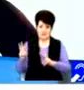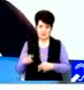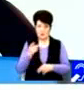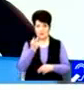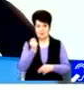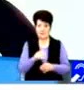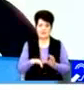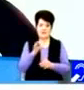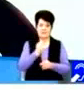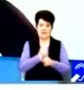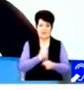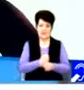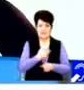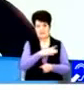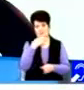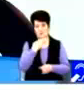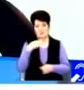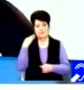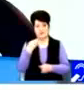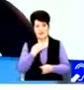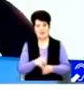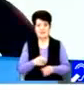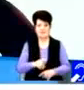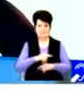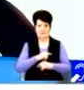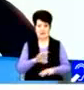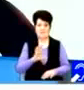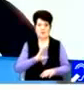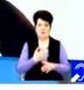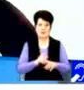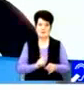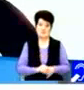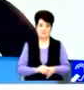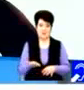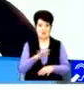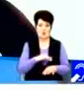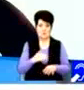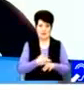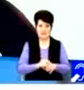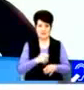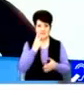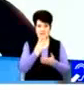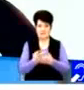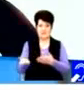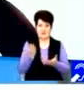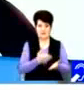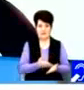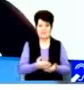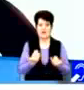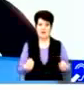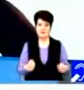puțini aleg să muncească ani înșiri pentru a ajunge într un final campioni în acest domeniu un exemplu este tânărul pe care vă invităm să l